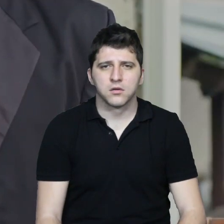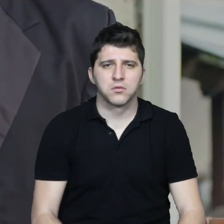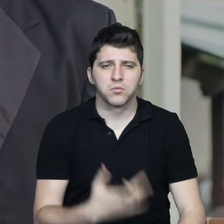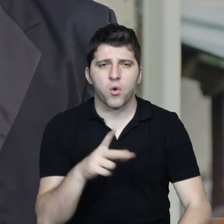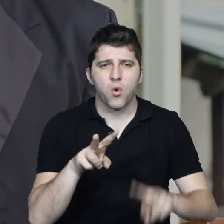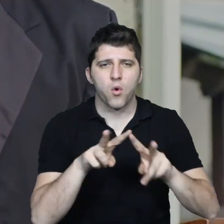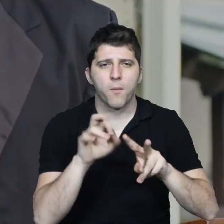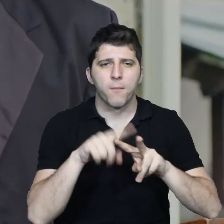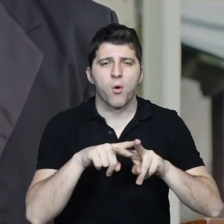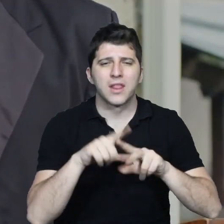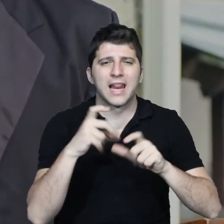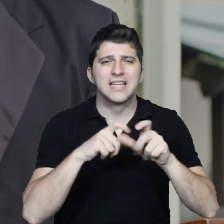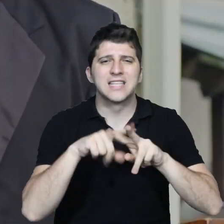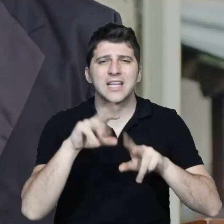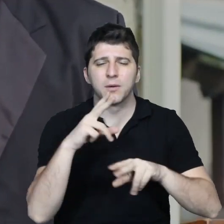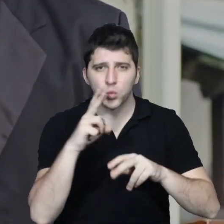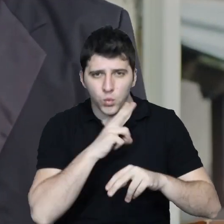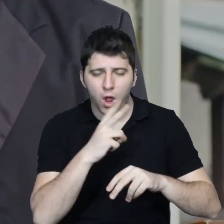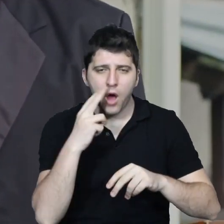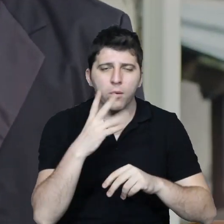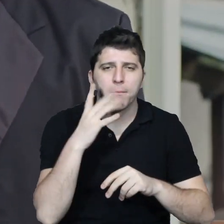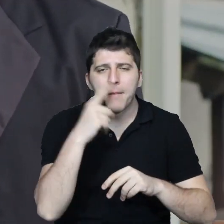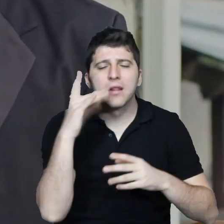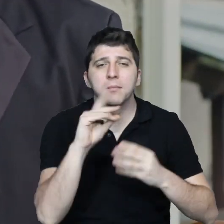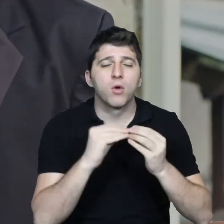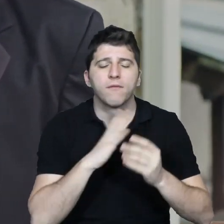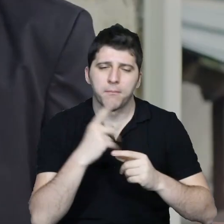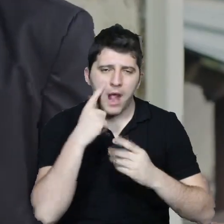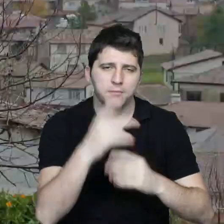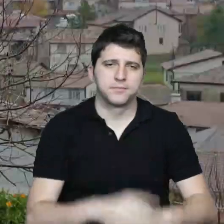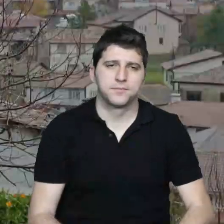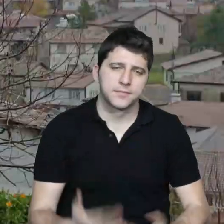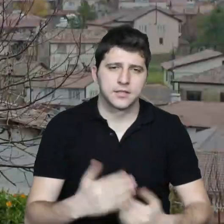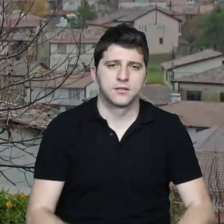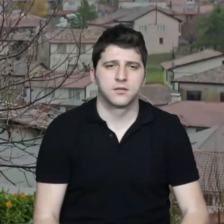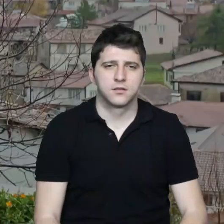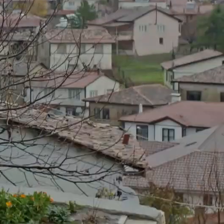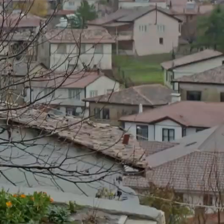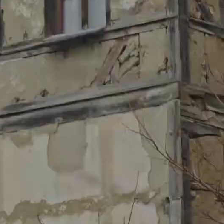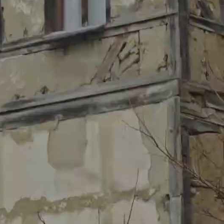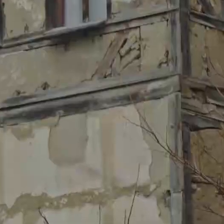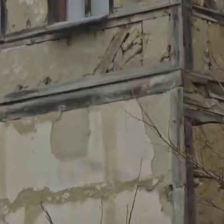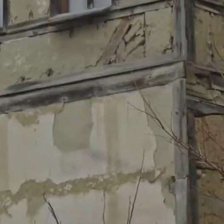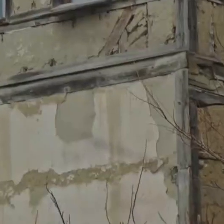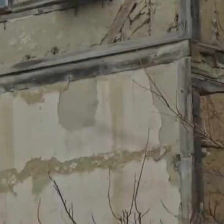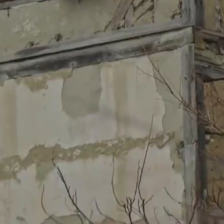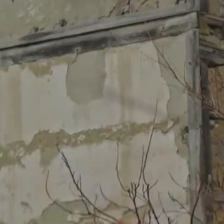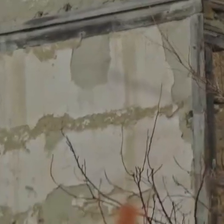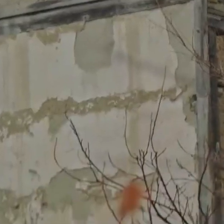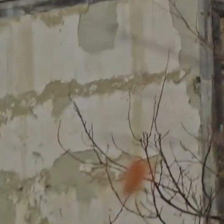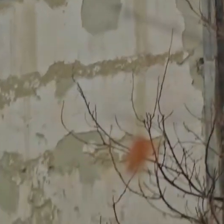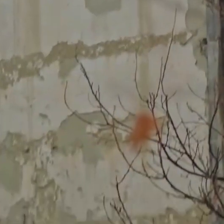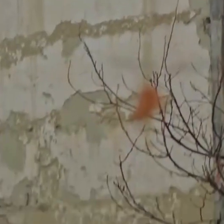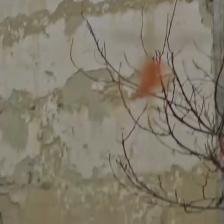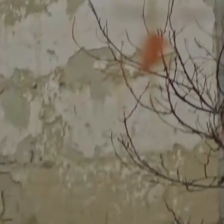ablamız gibi gülüyor mu ağlıyor mu belli değil şekli. Kesin bir sıkıntı var. Gel bakalım. Evet. İkisi de çalışırken smoking giyiyor. Oral'ın